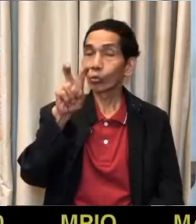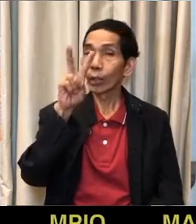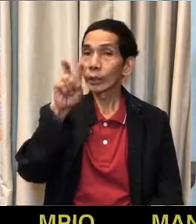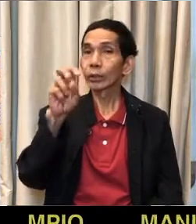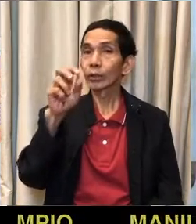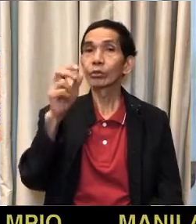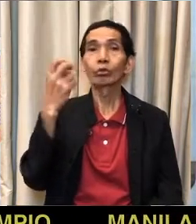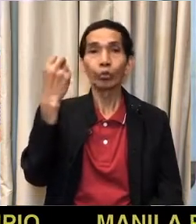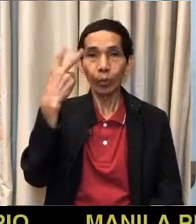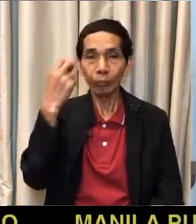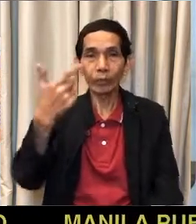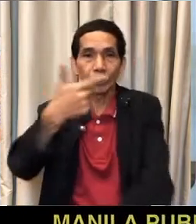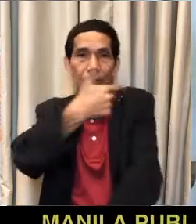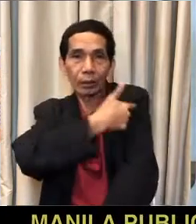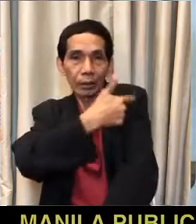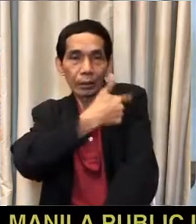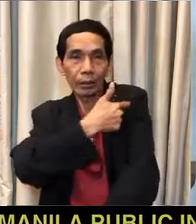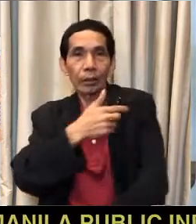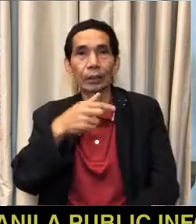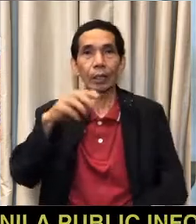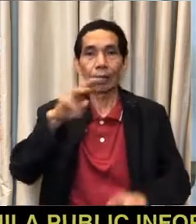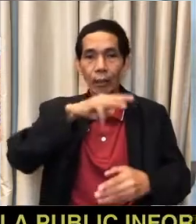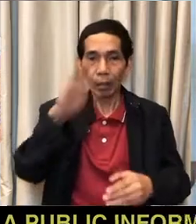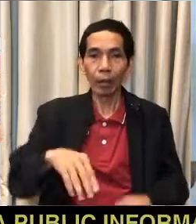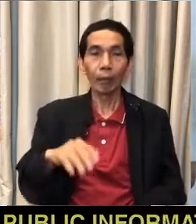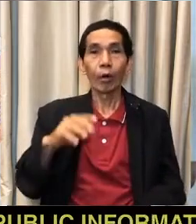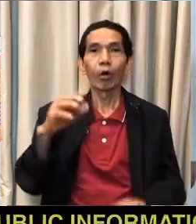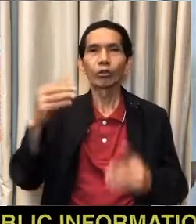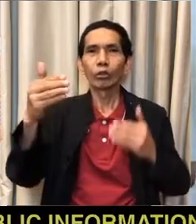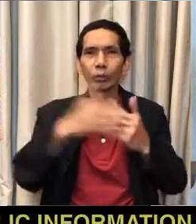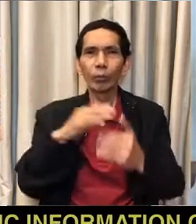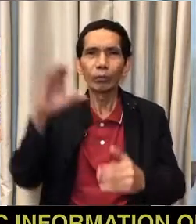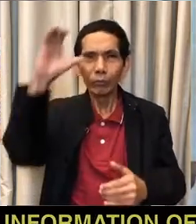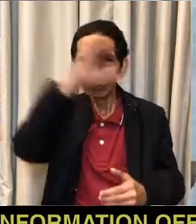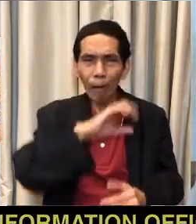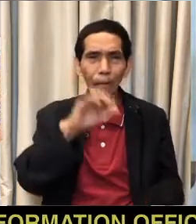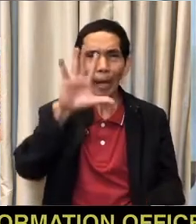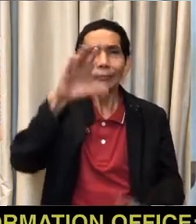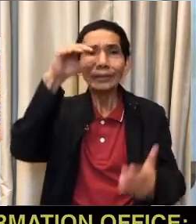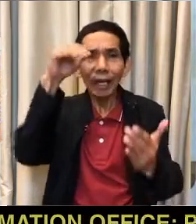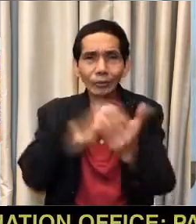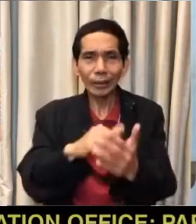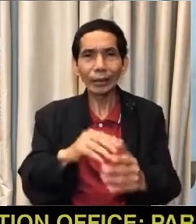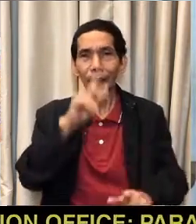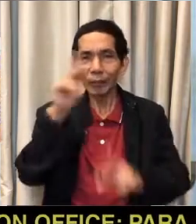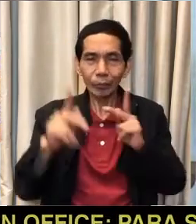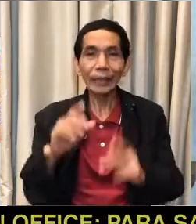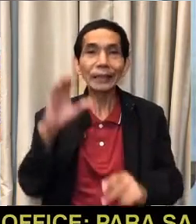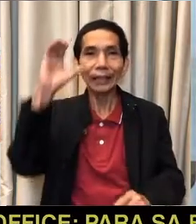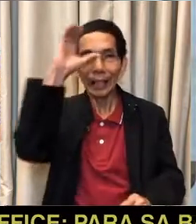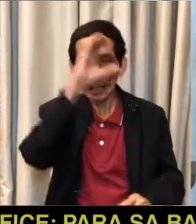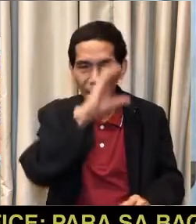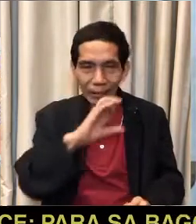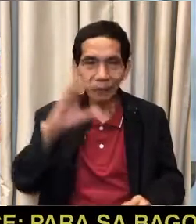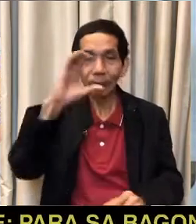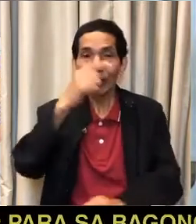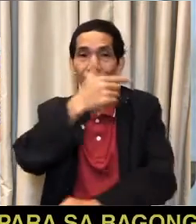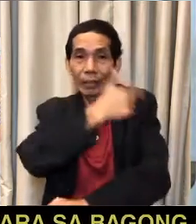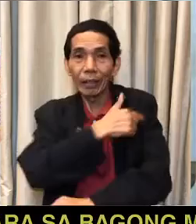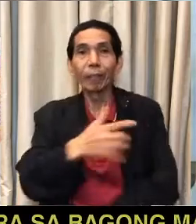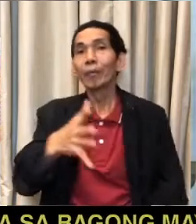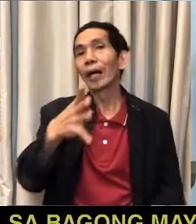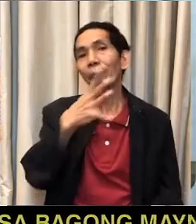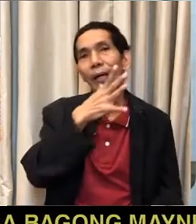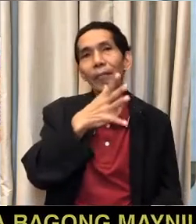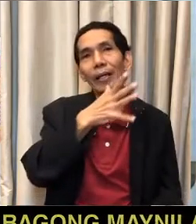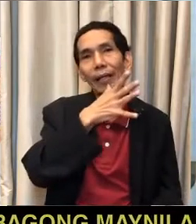ang nabakunahan dito sa lungsod ng Maynila. 5,000 na lang ang hinahanap natin. Opo. Kaya sa mga